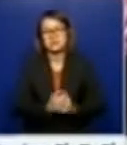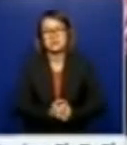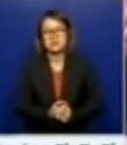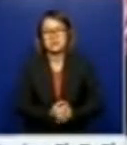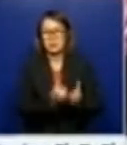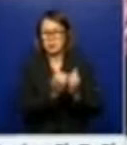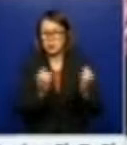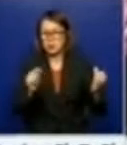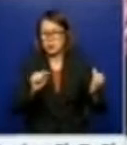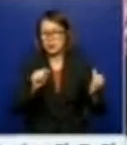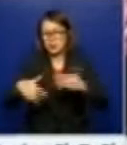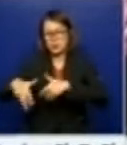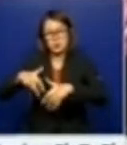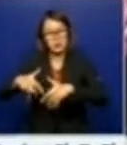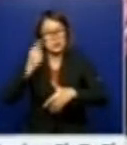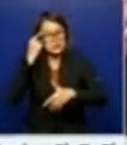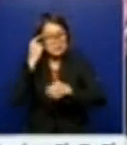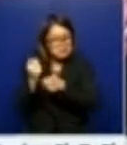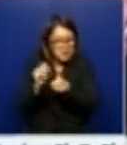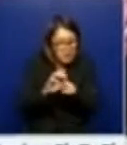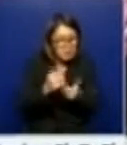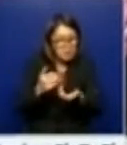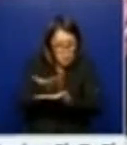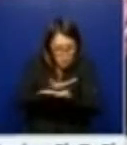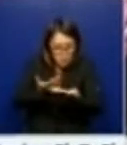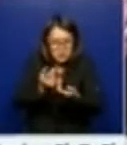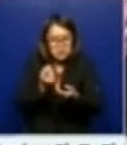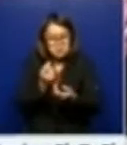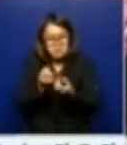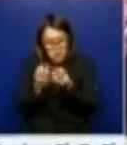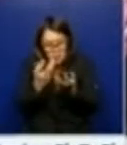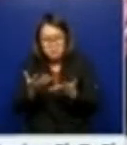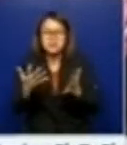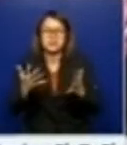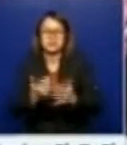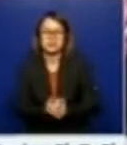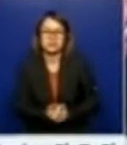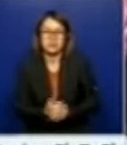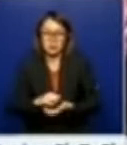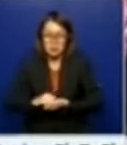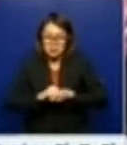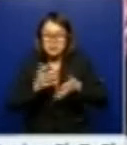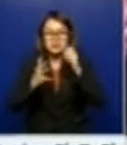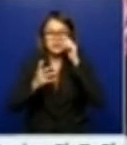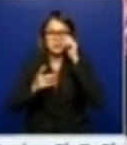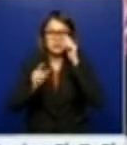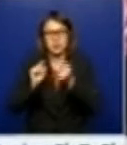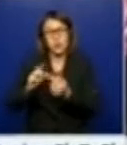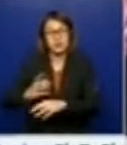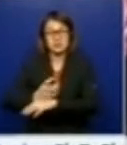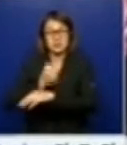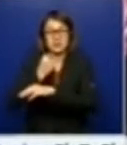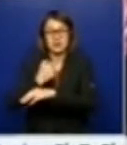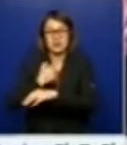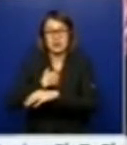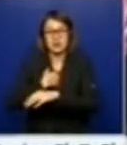เนี่ยขาดการมีส่วนร่วมของประชาชนเพราะนั้นเรื่องนี้เนี่ยมันเป็นผลทางการเมืองว่าเวล